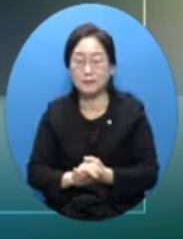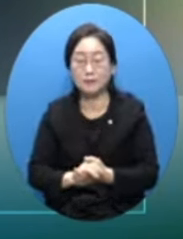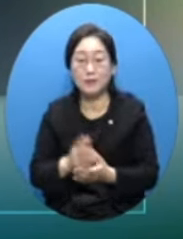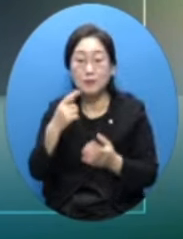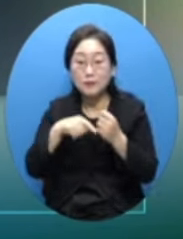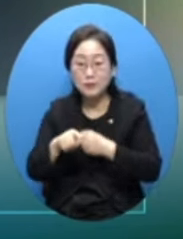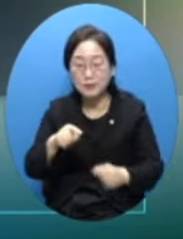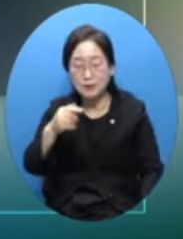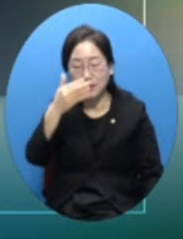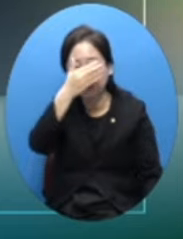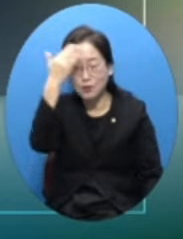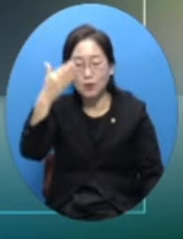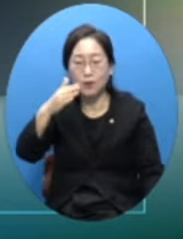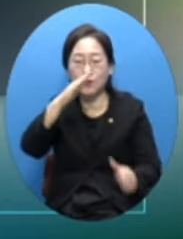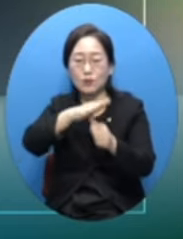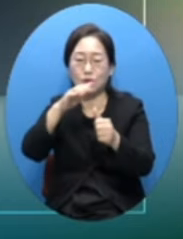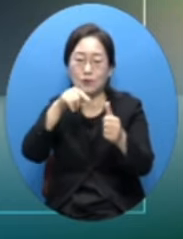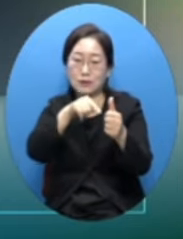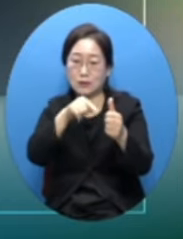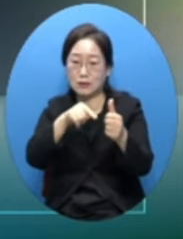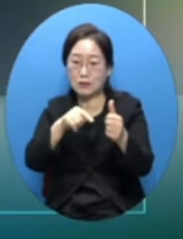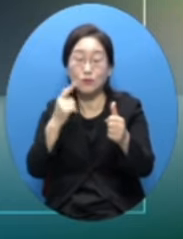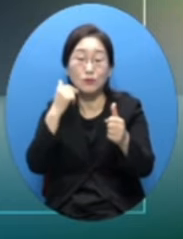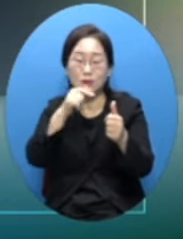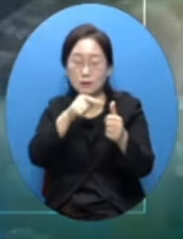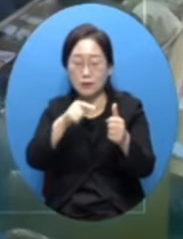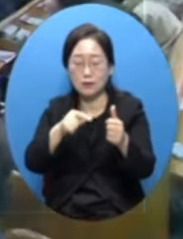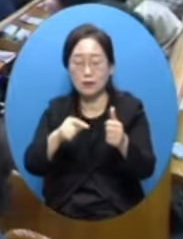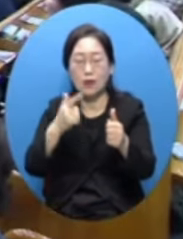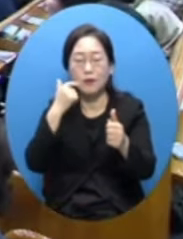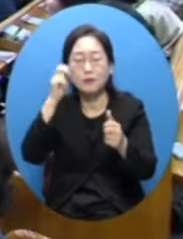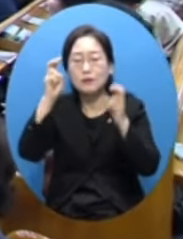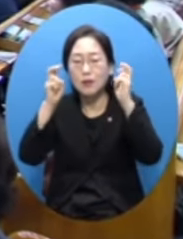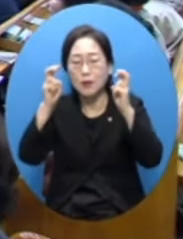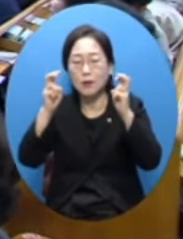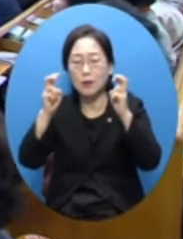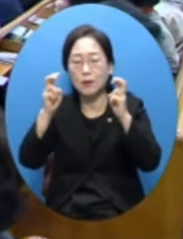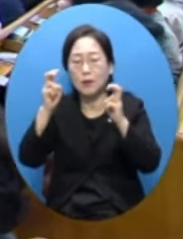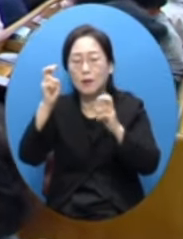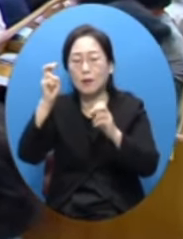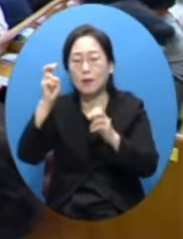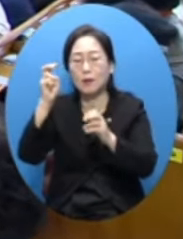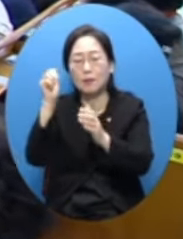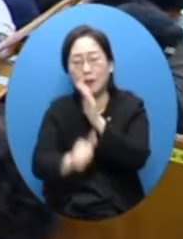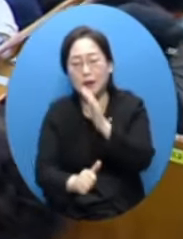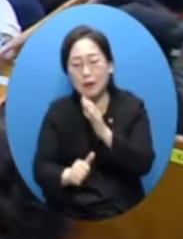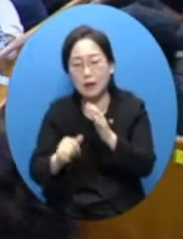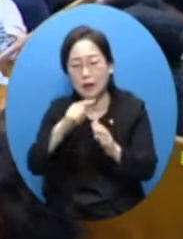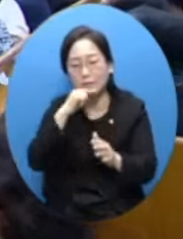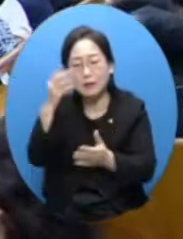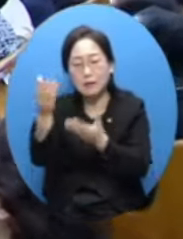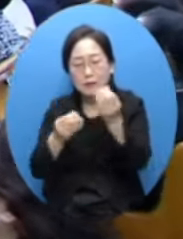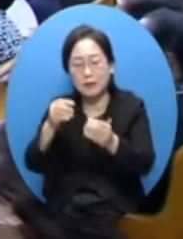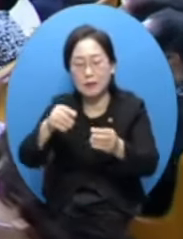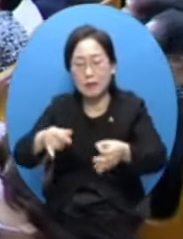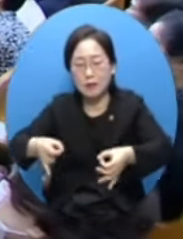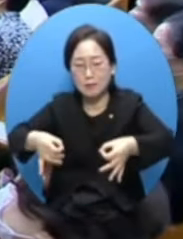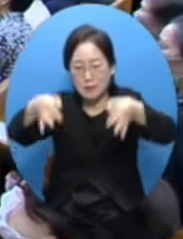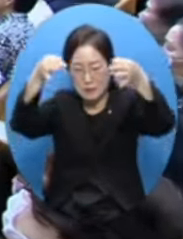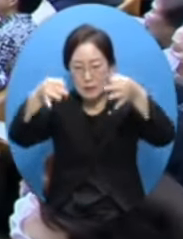청소년 시절에 아버님이 사업을 실패하고 빚더미에 앉았습니다. 그래서 집에는 빨간 딱지가